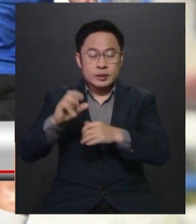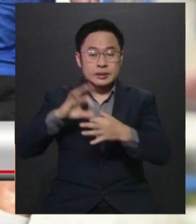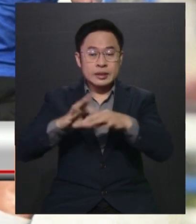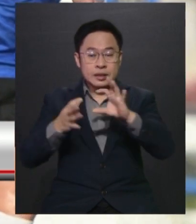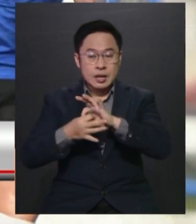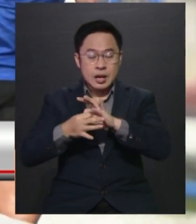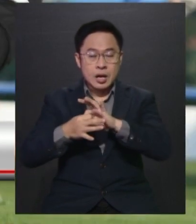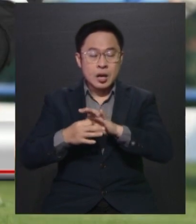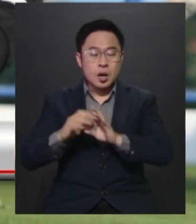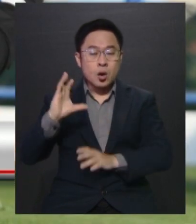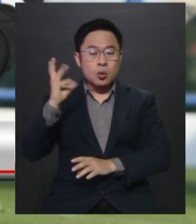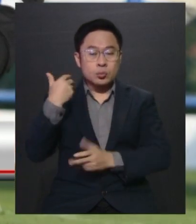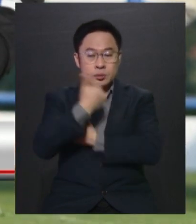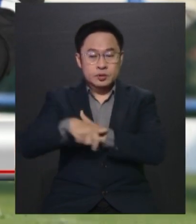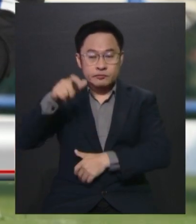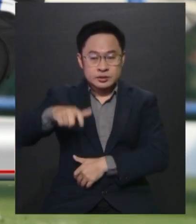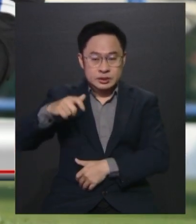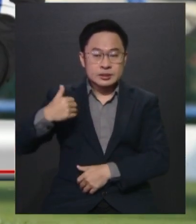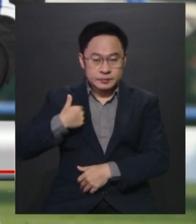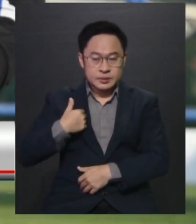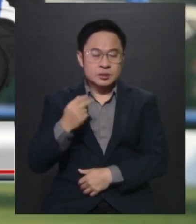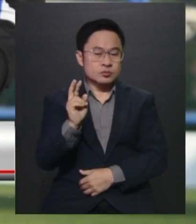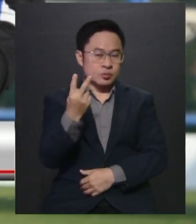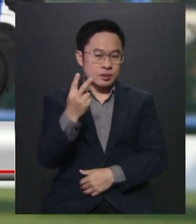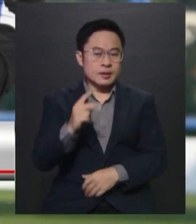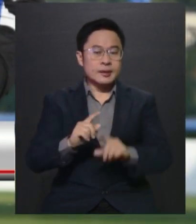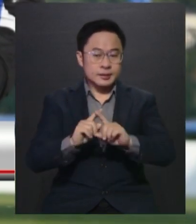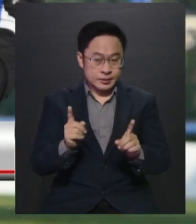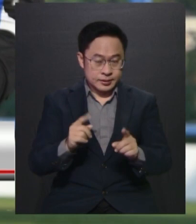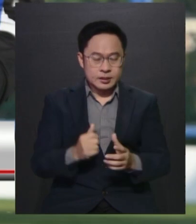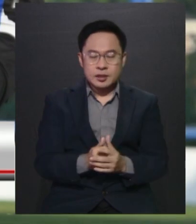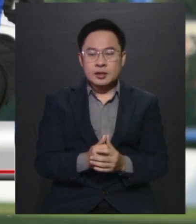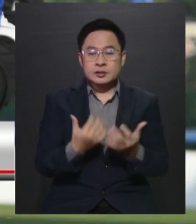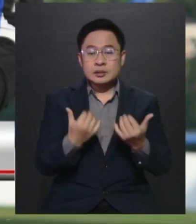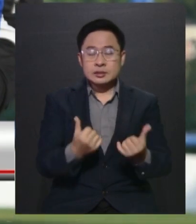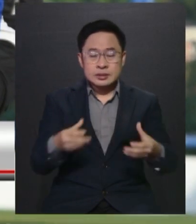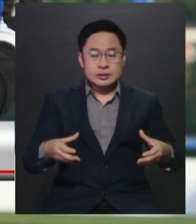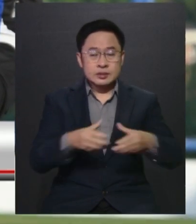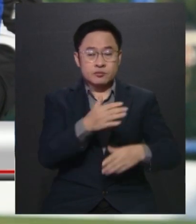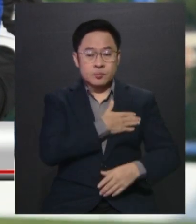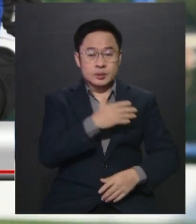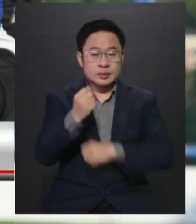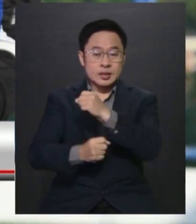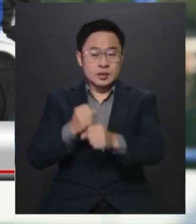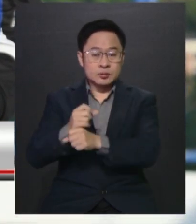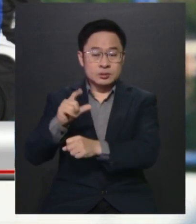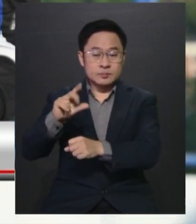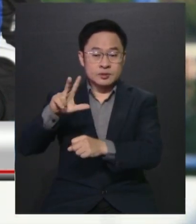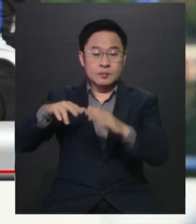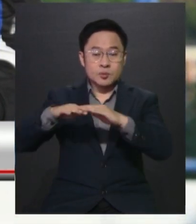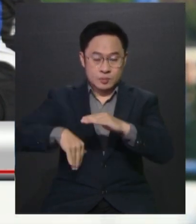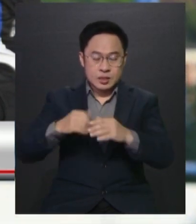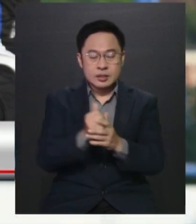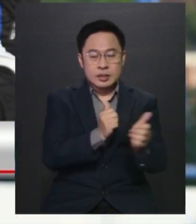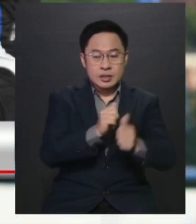ควต้าไปโอลิมปิกเกมด้วย ใช่ก็ถือว่า2เกมนี้เจอกับชลบุรี FC แล้วก็รวมถึงทางเทโรนะก ็ เป็นเกมที่ได้อุ่นเ